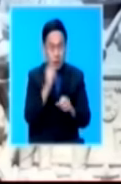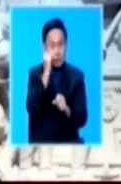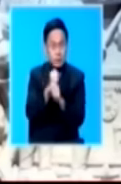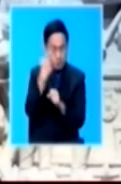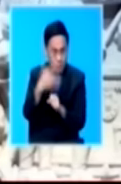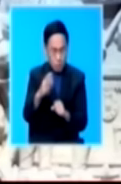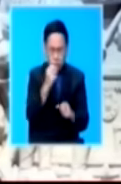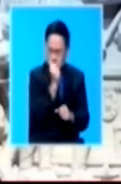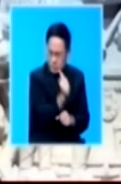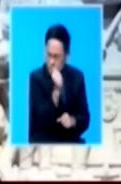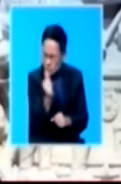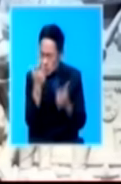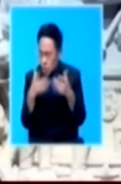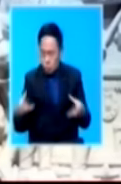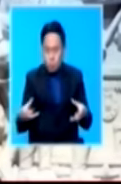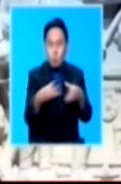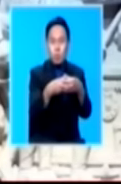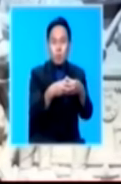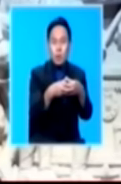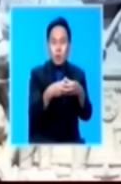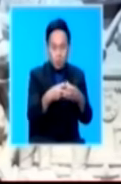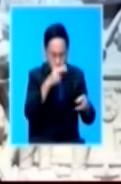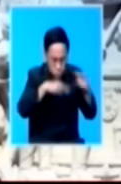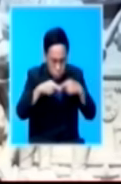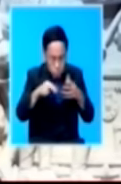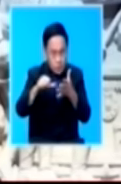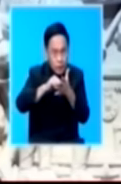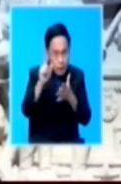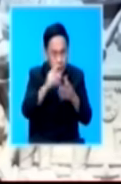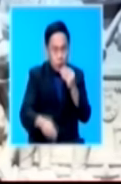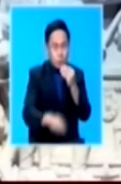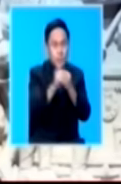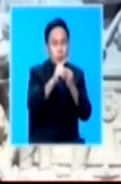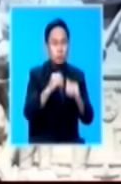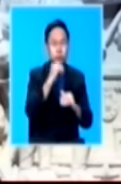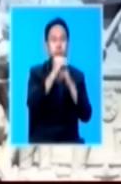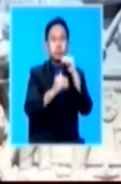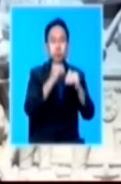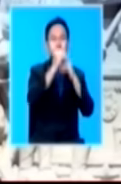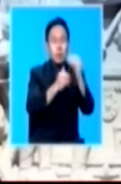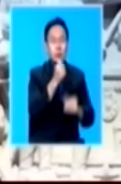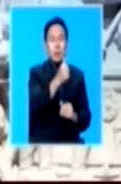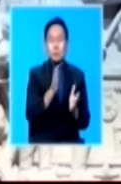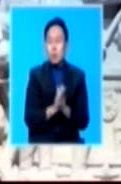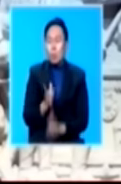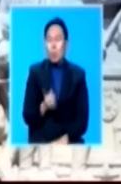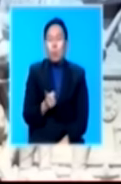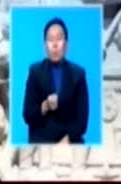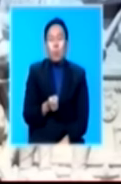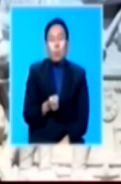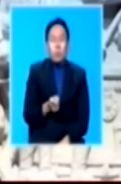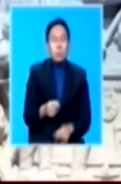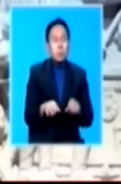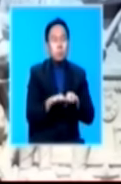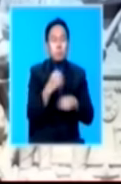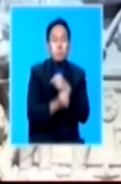กันที่มันได้ถึงแค่ไหนแล้วก็ทำต่อนะขยายก็กลับไปทำต่อกันไม่งั้นมันไม่พัฒนากี่ปีก็อยู่ที่เก่านะก็รอไอ้